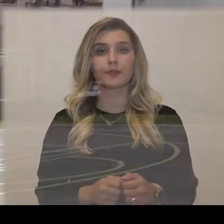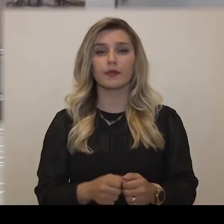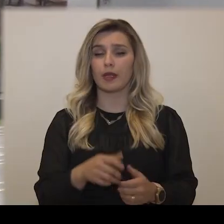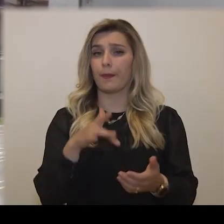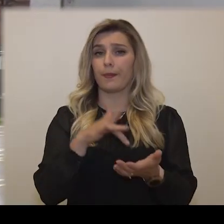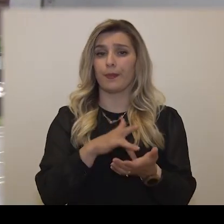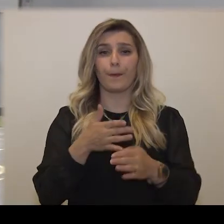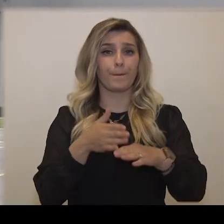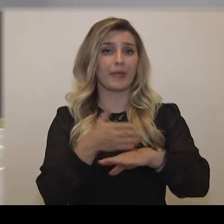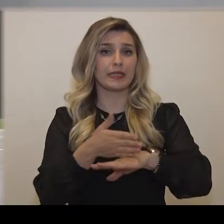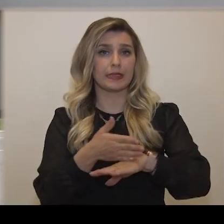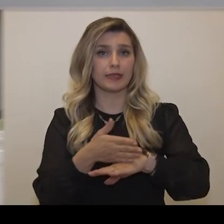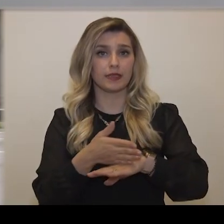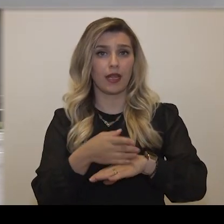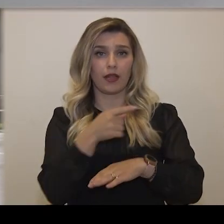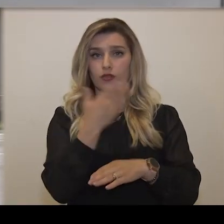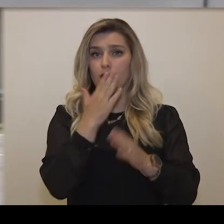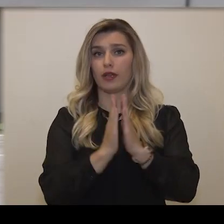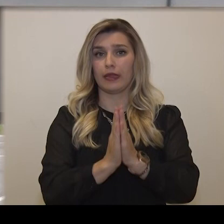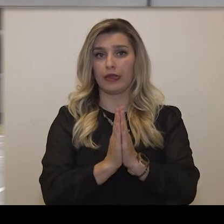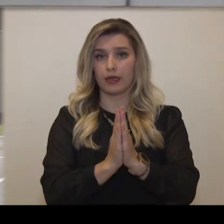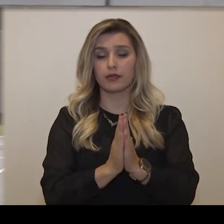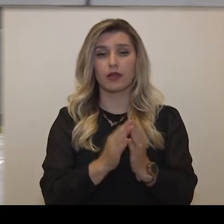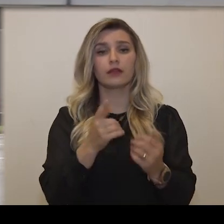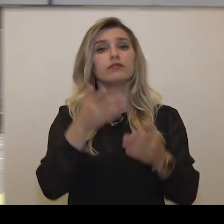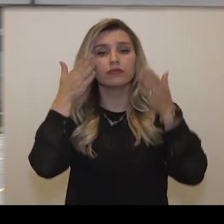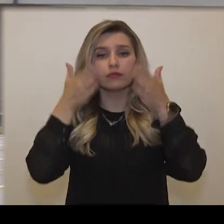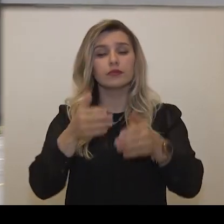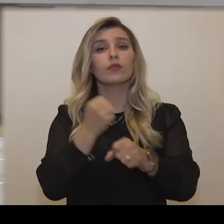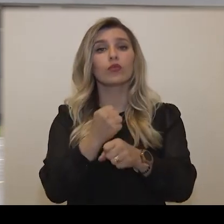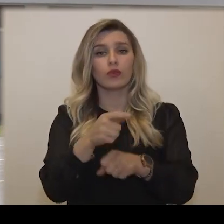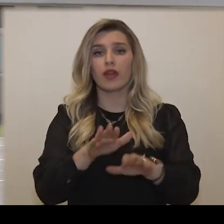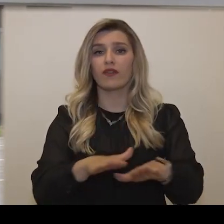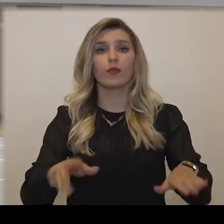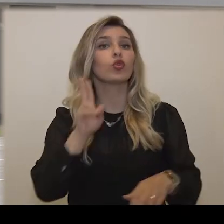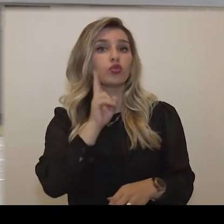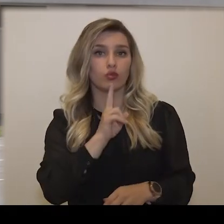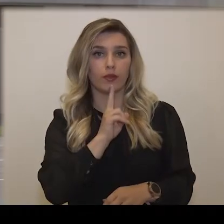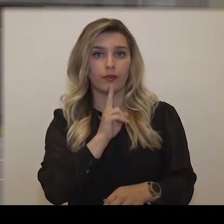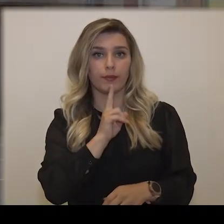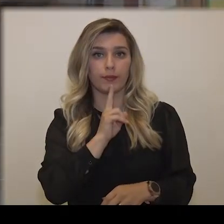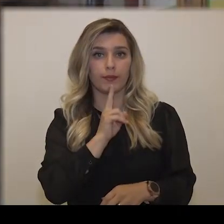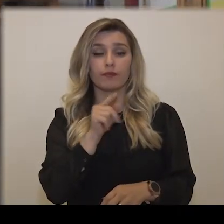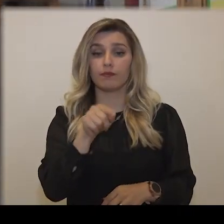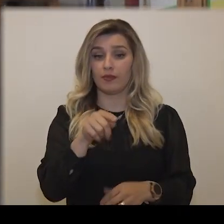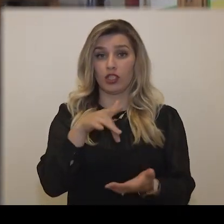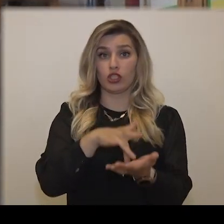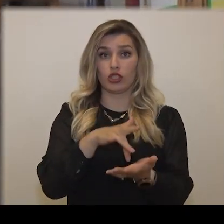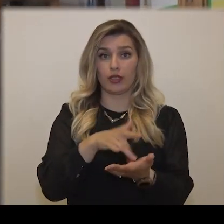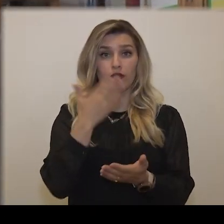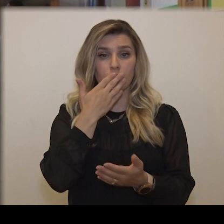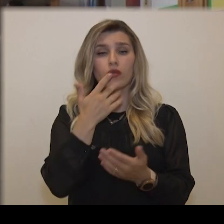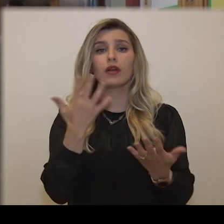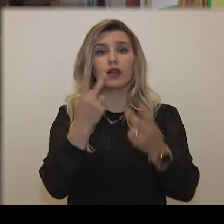Qendra burimore në Nën Tereza në Prizren është dedikuar për personat e shurdhër. Kjo qendër ka për